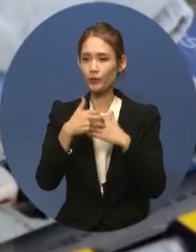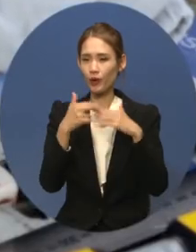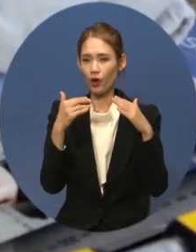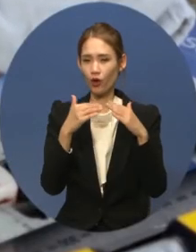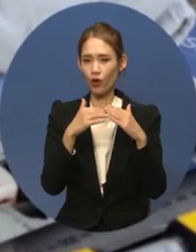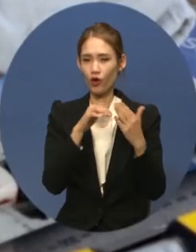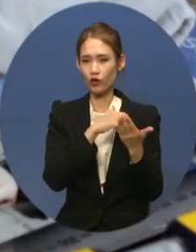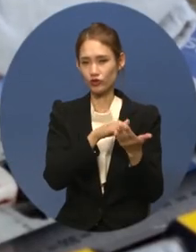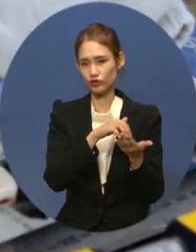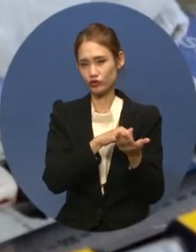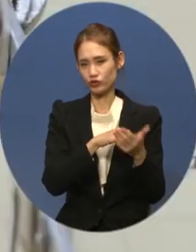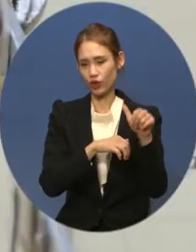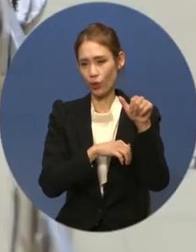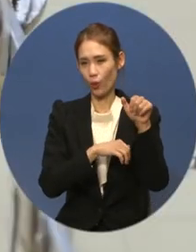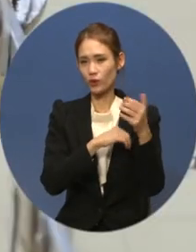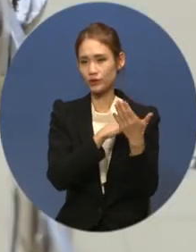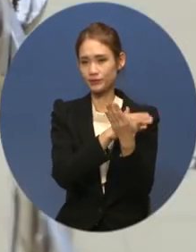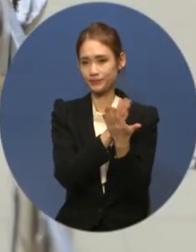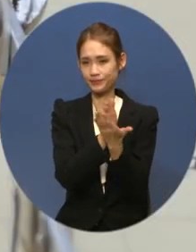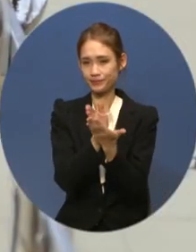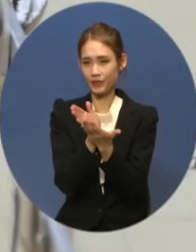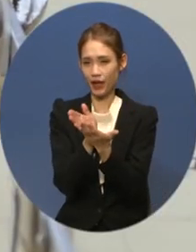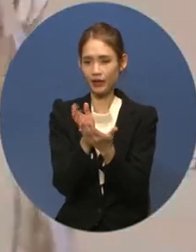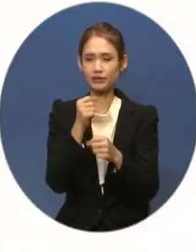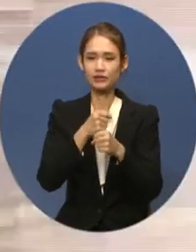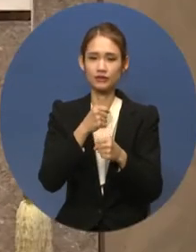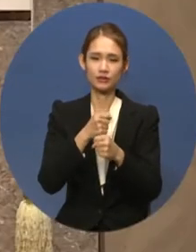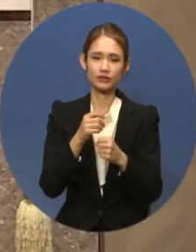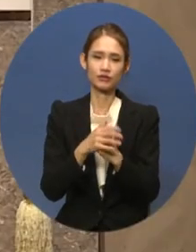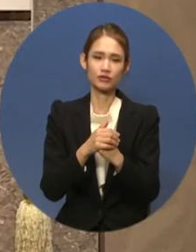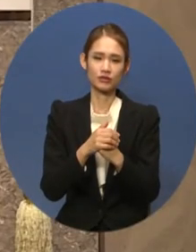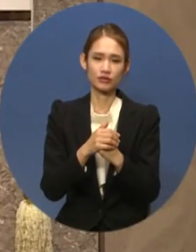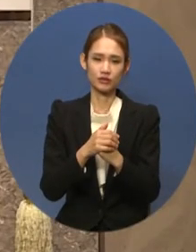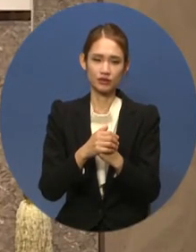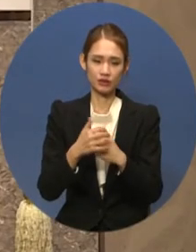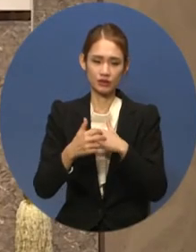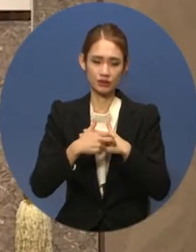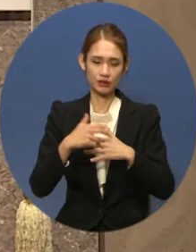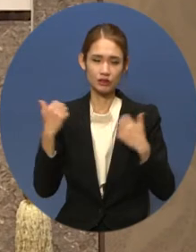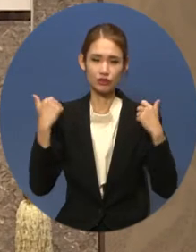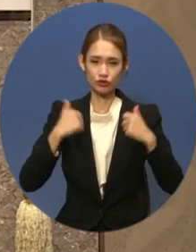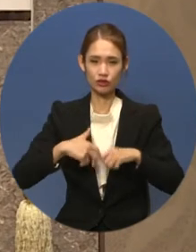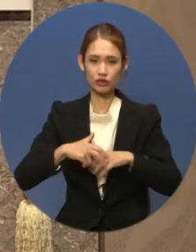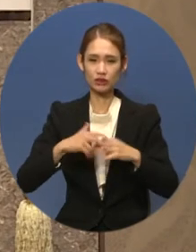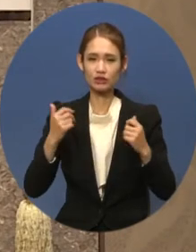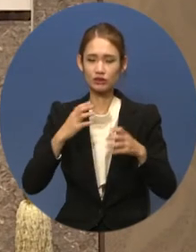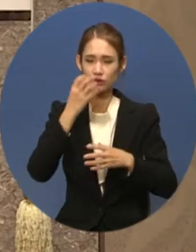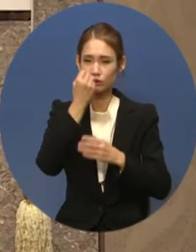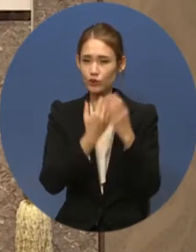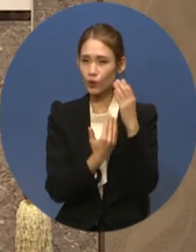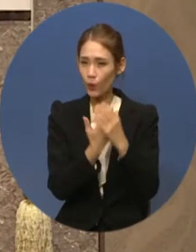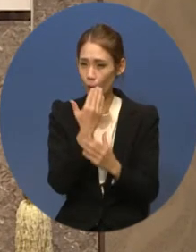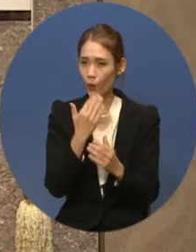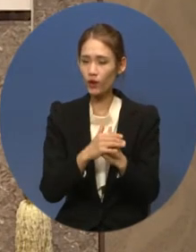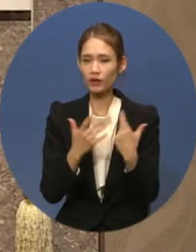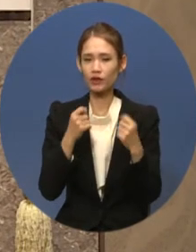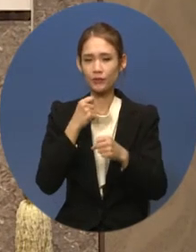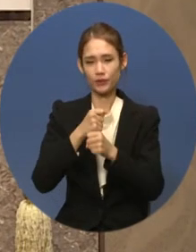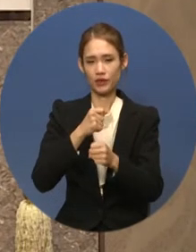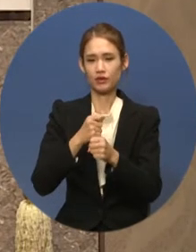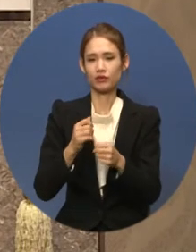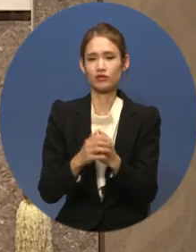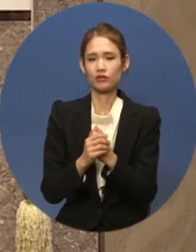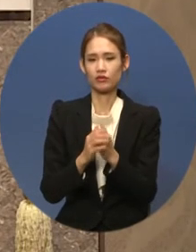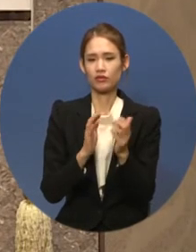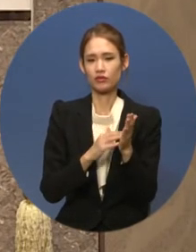1호 10여가지의 보장구 들을 생산을 하고 있어요 의 수의 줘 이런 것들을 생산을 해서 어 또